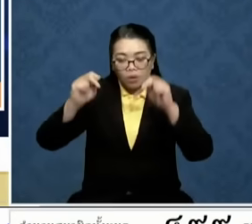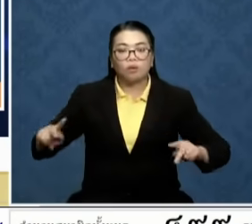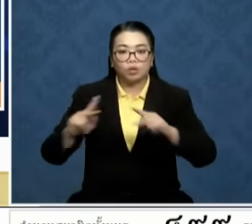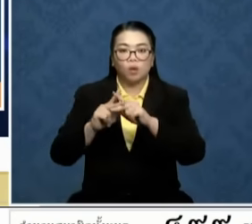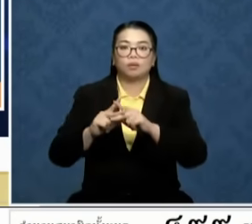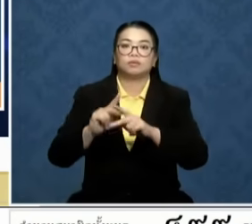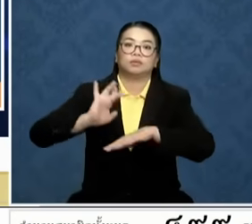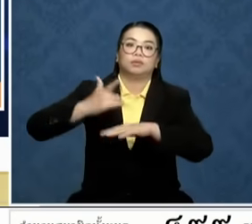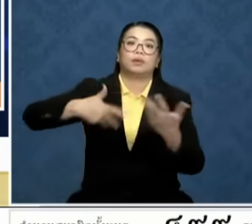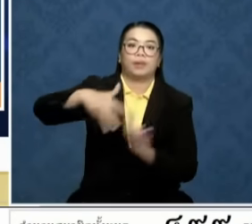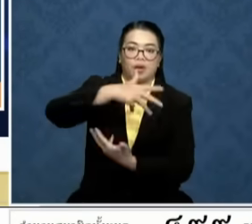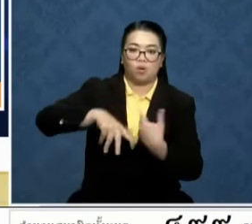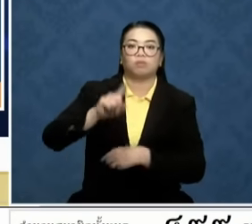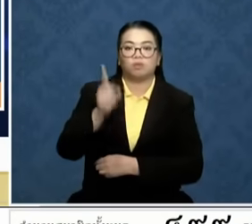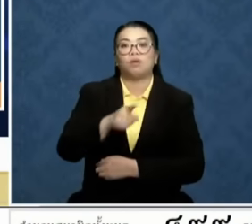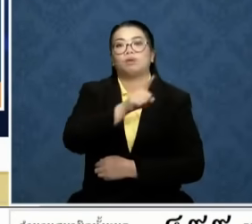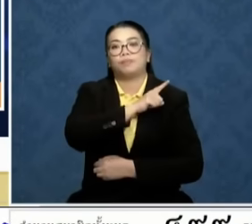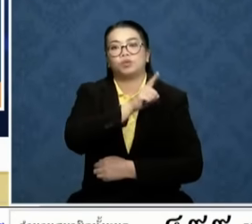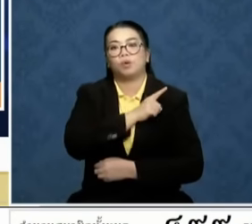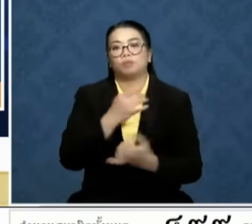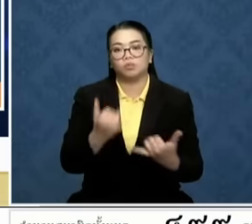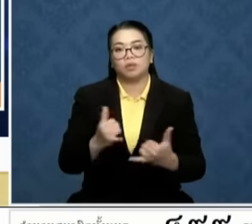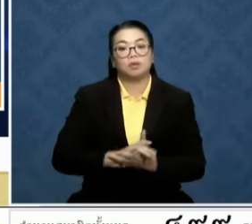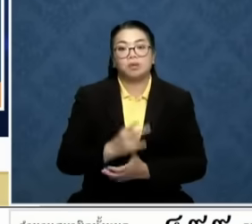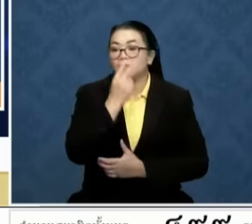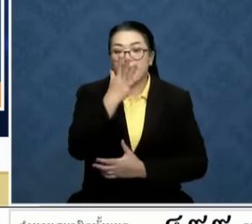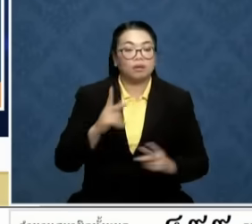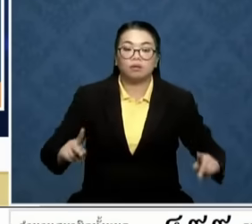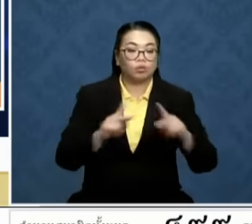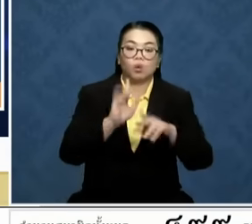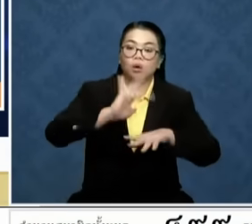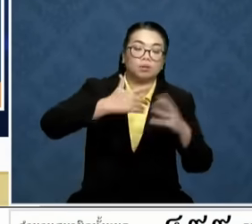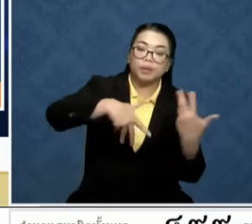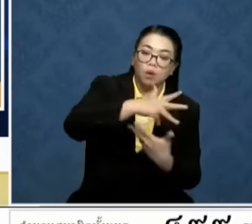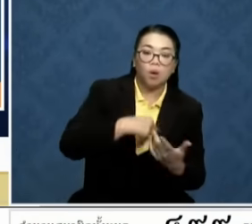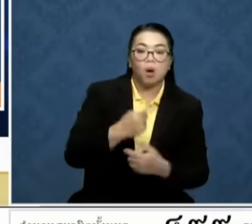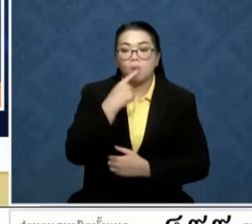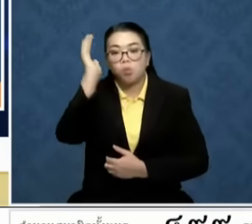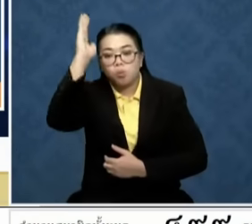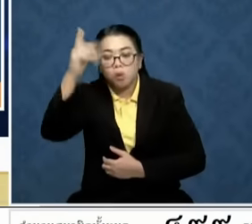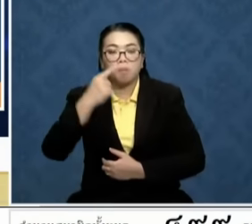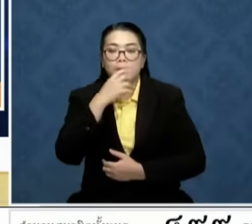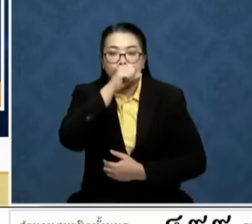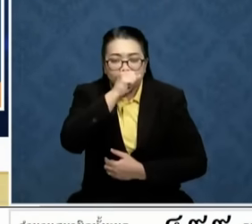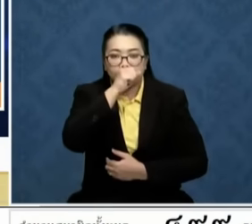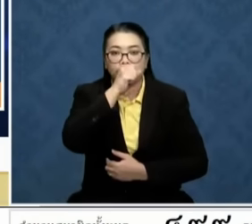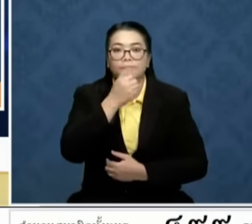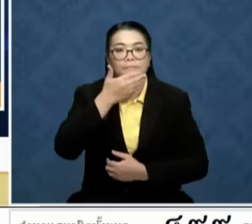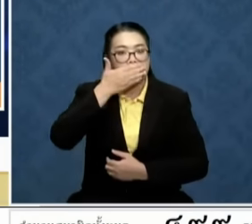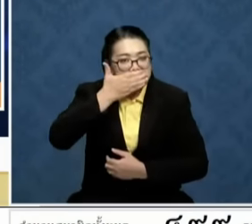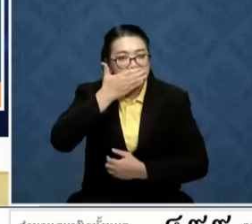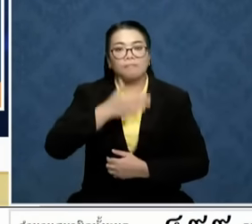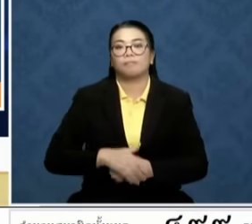ท่านประธานจนถึงบัดนี้ผมยังไม่เห็นรัฐมนตรีว่าการกระทรวงทรัพย์ออกมาพูดเรื่องนี้เลยแม้แต่ครั้ง